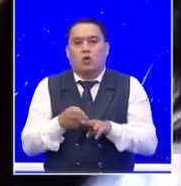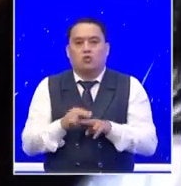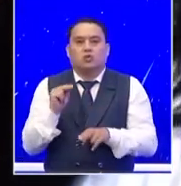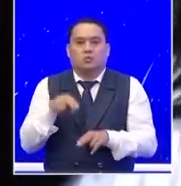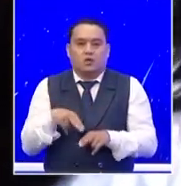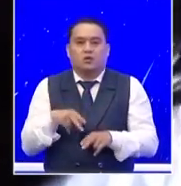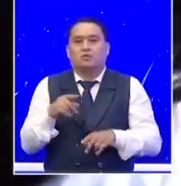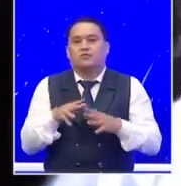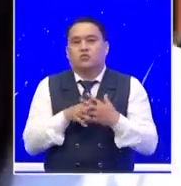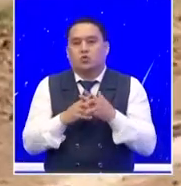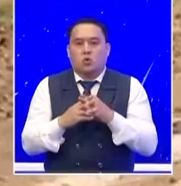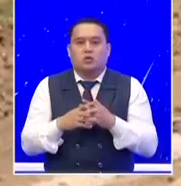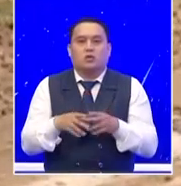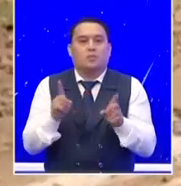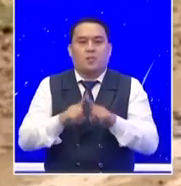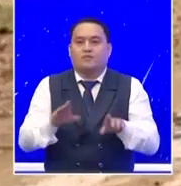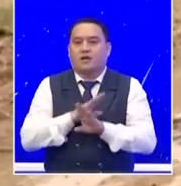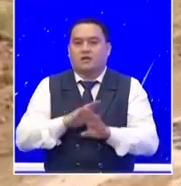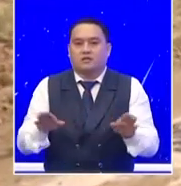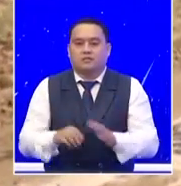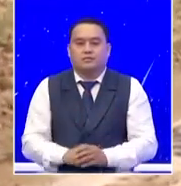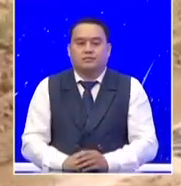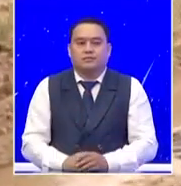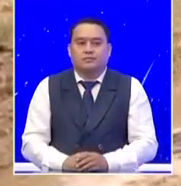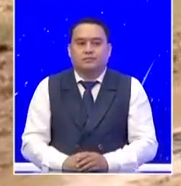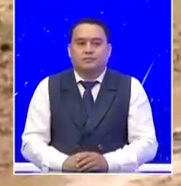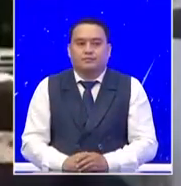ЧП в их родном населенном пункте больше не повторялось.